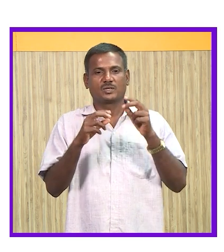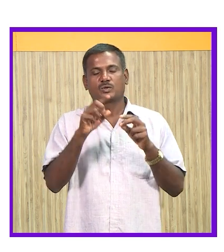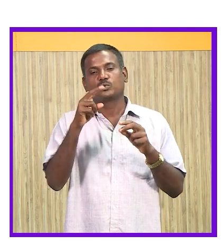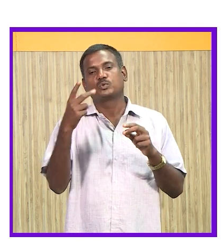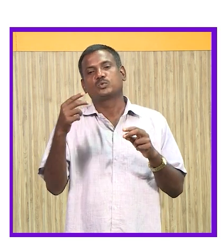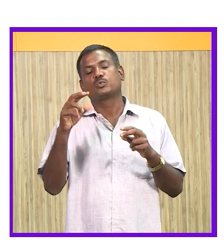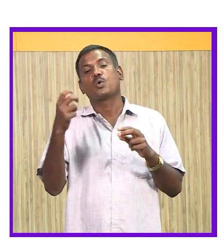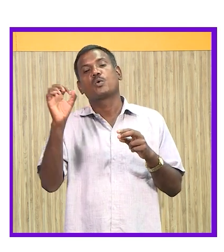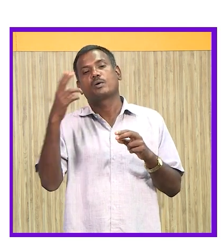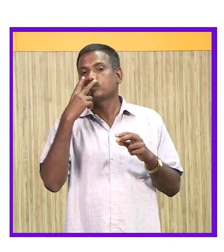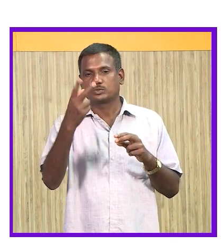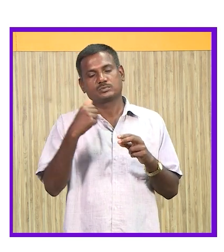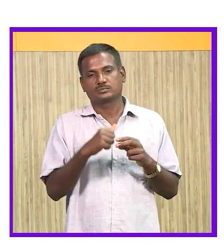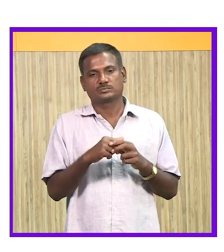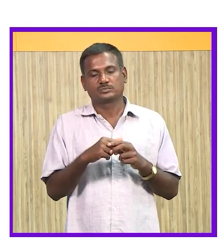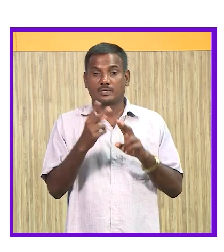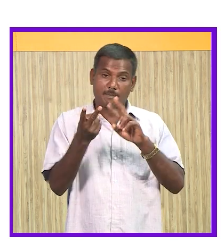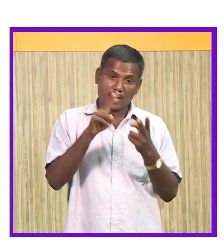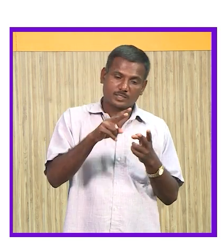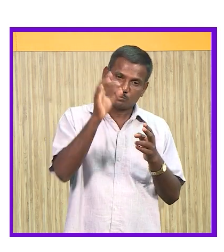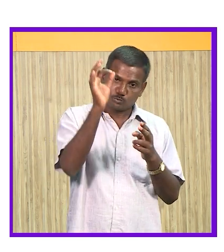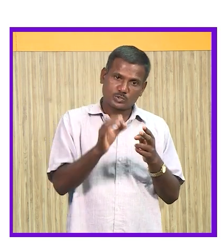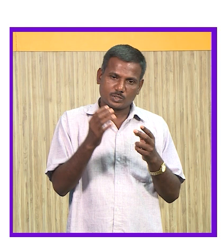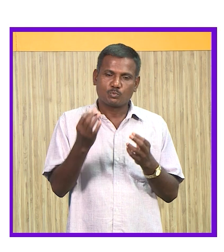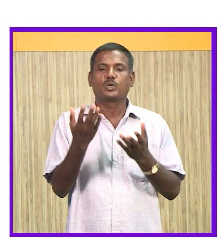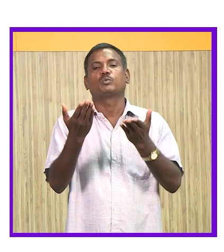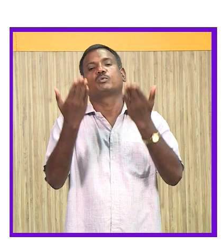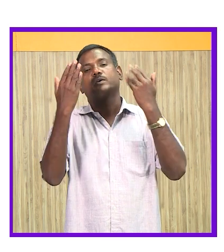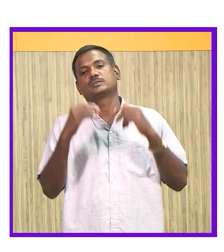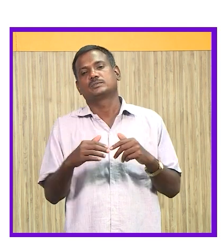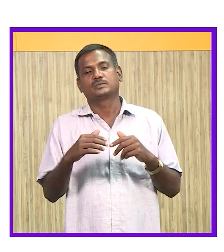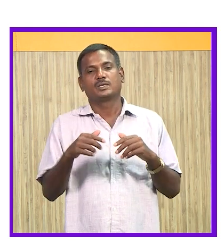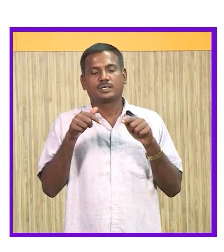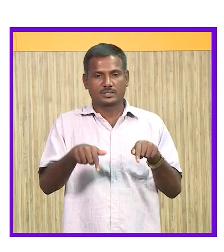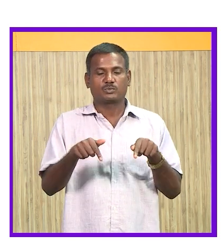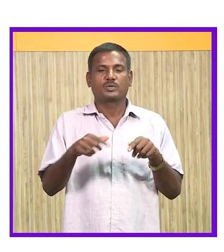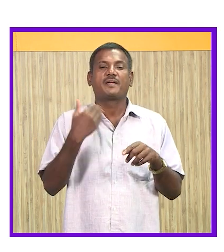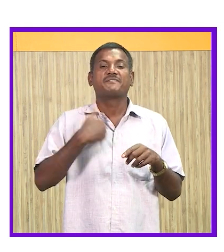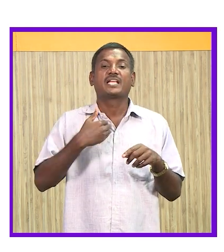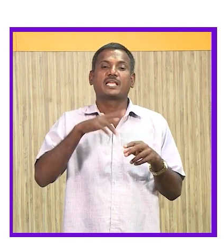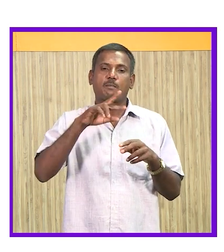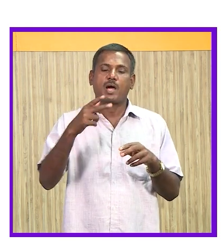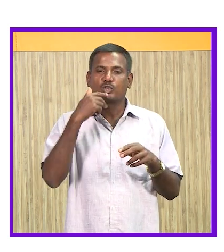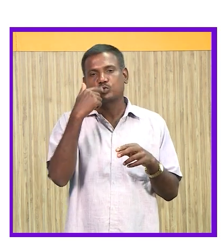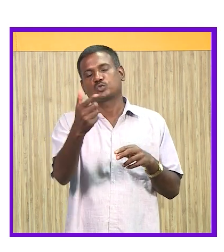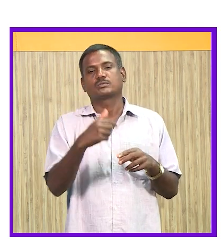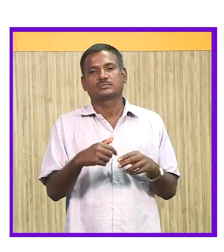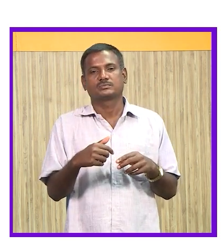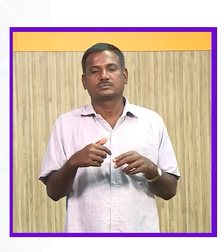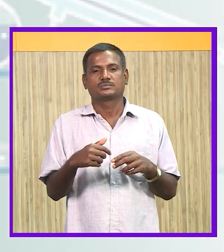கிவ்ஸ் 2MgO. இந்த மாற்றத்தில் ஒரு புதிய பொருள் உருவாவதால் இது ஒரு வேதியியல்